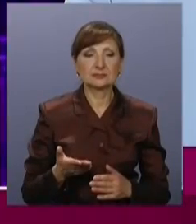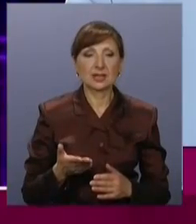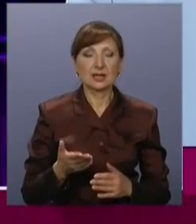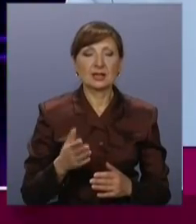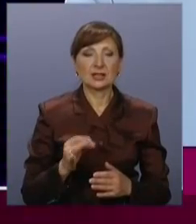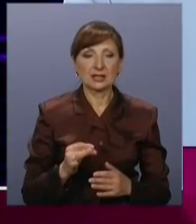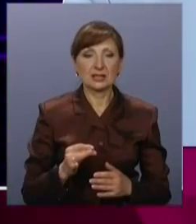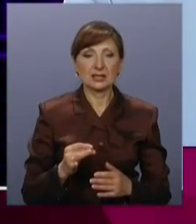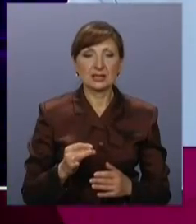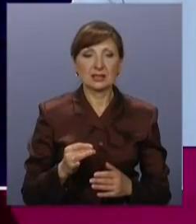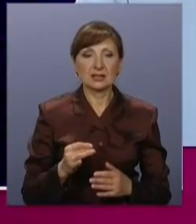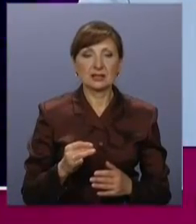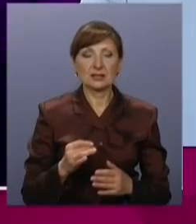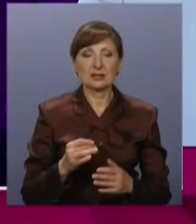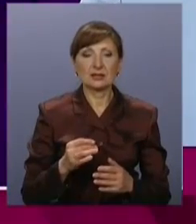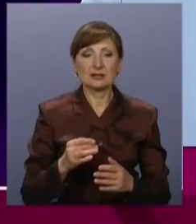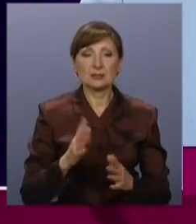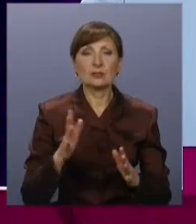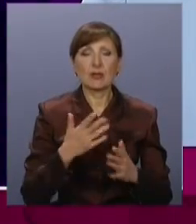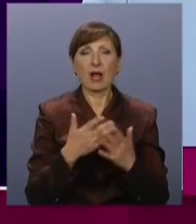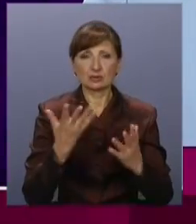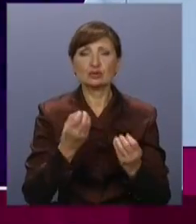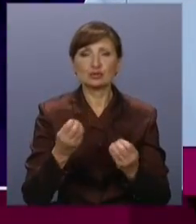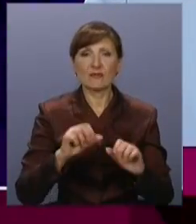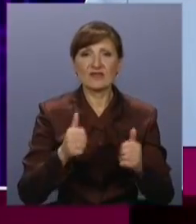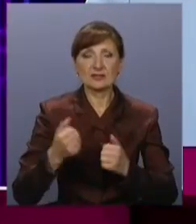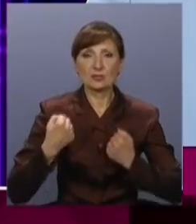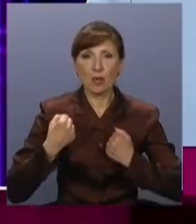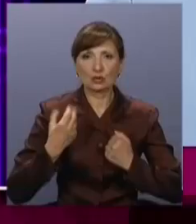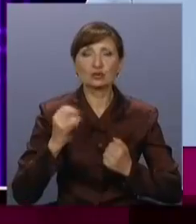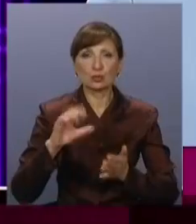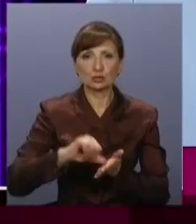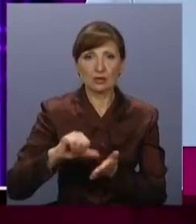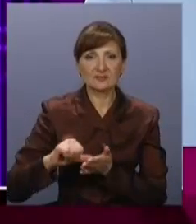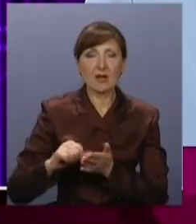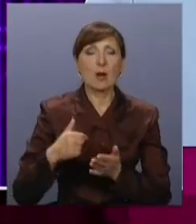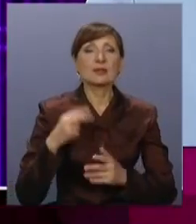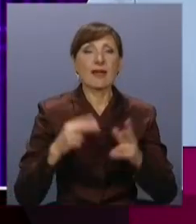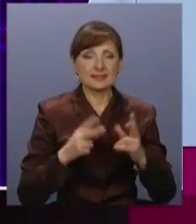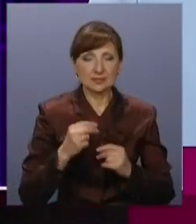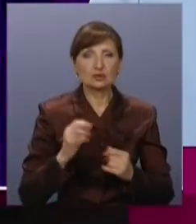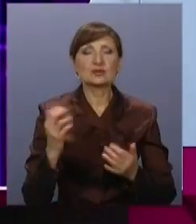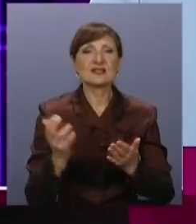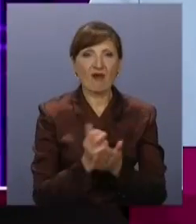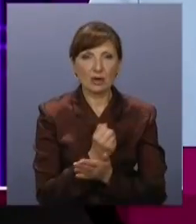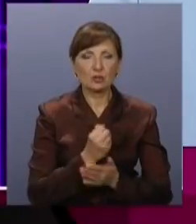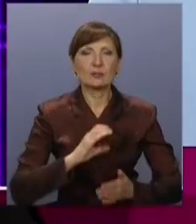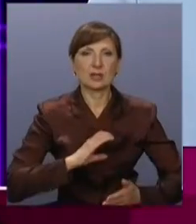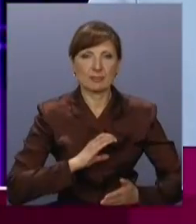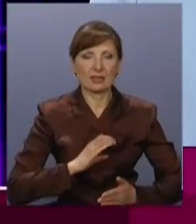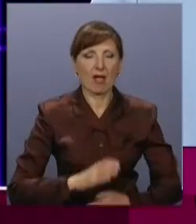и самбо, муай-тай. Вот как я говорил, в этих видах спорта мы надеемся, что будут